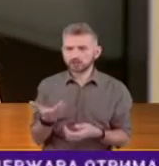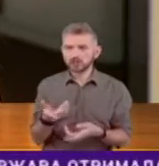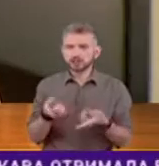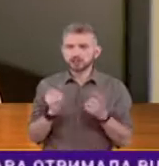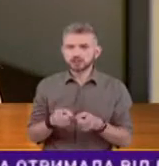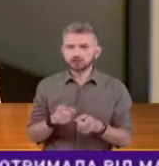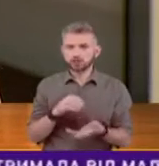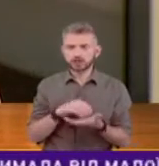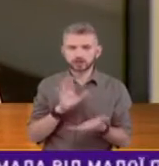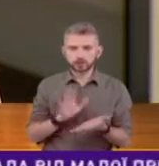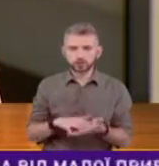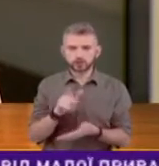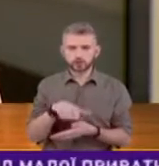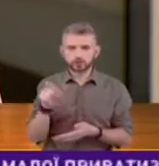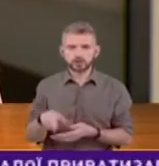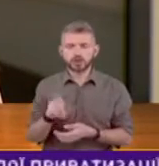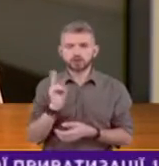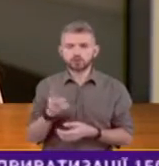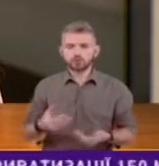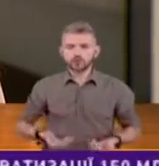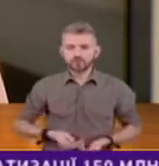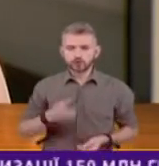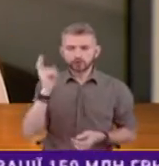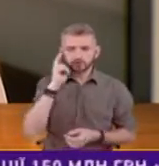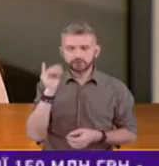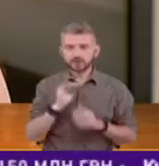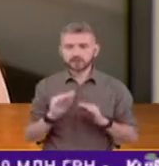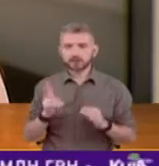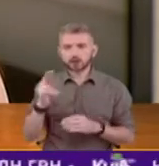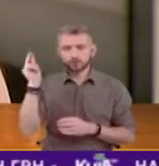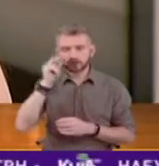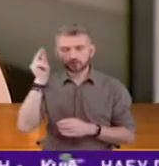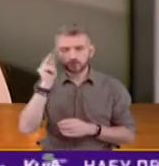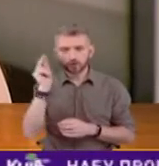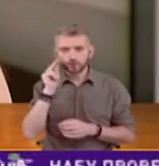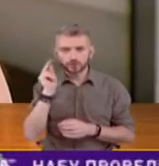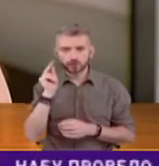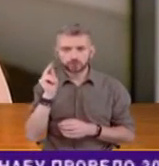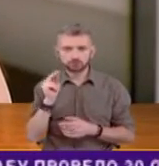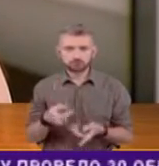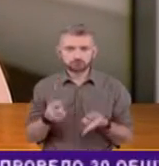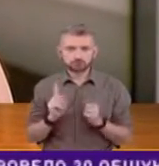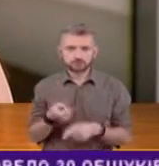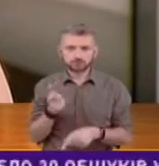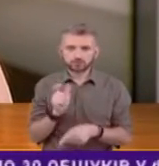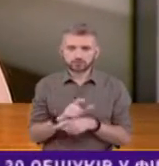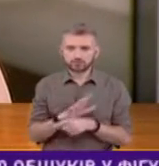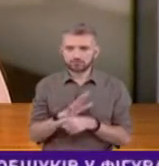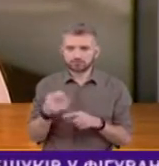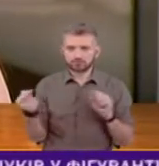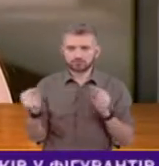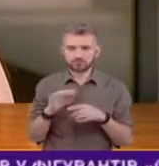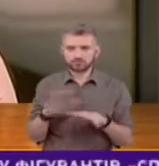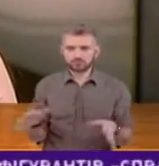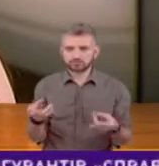дійсно зареєстрованих людей, які проживають в Києві, і дітей, які навчаються, дійсно не дуже сумісна